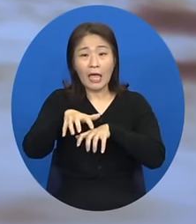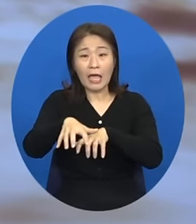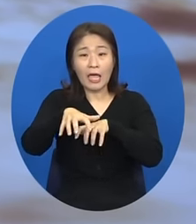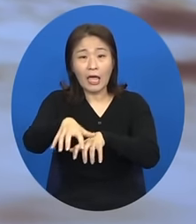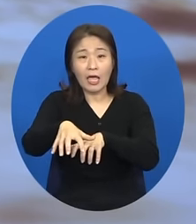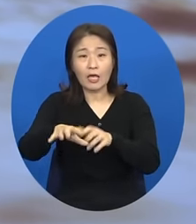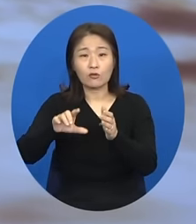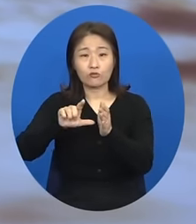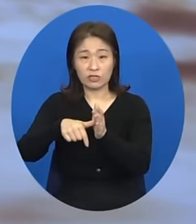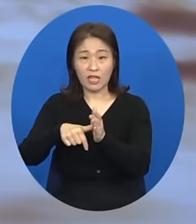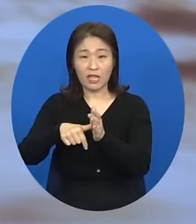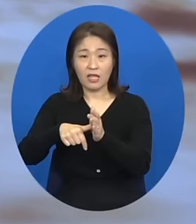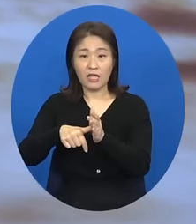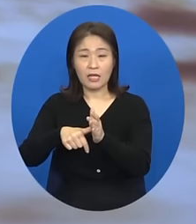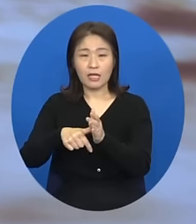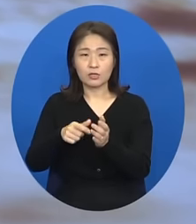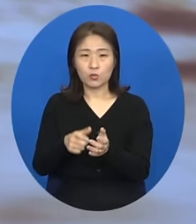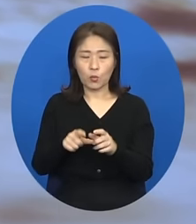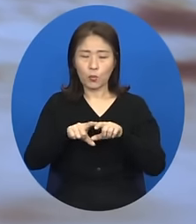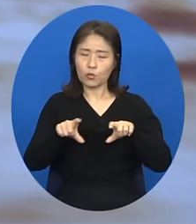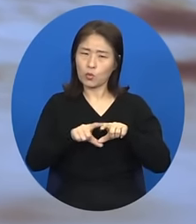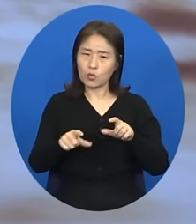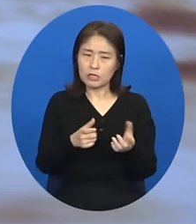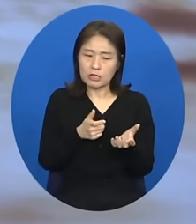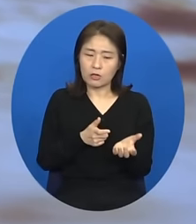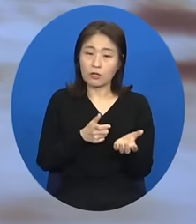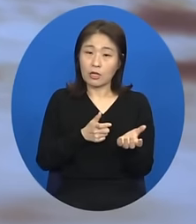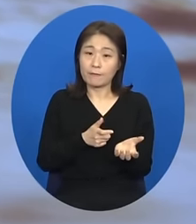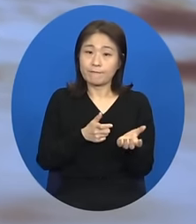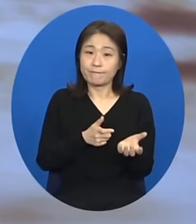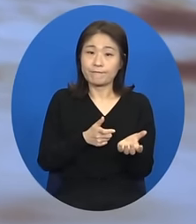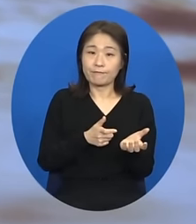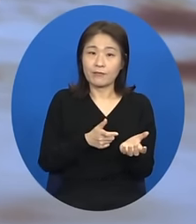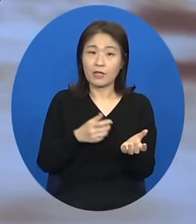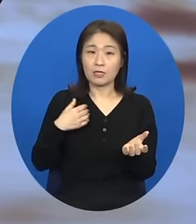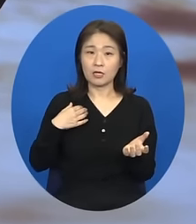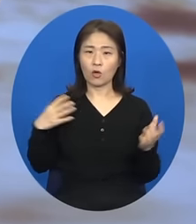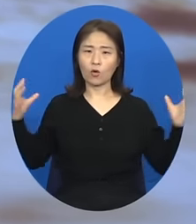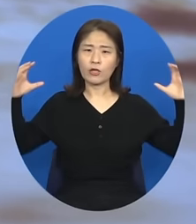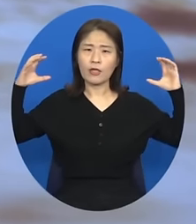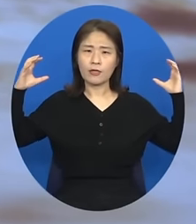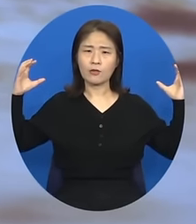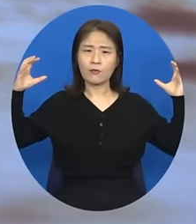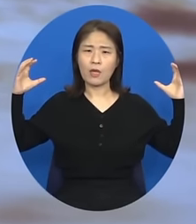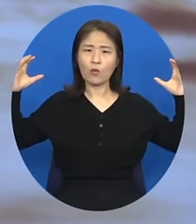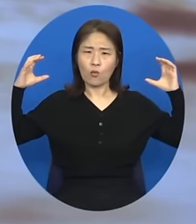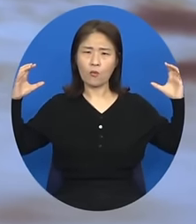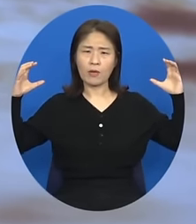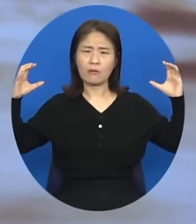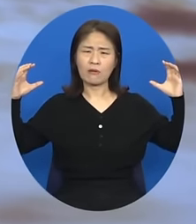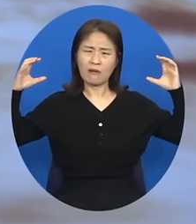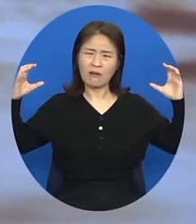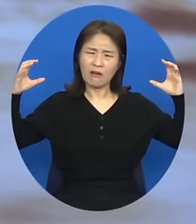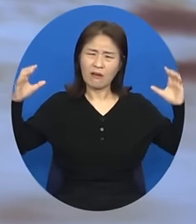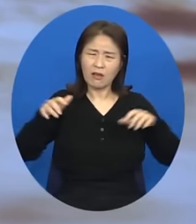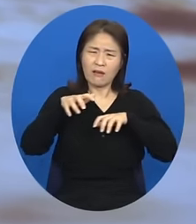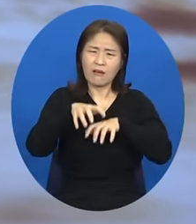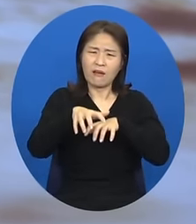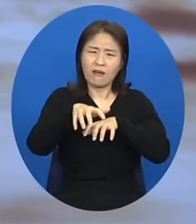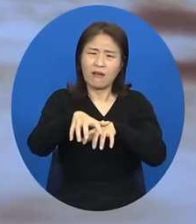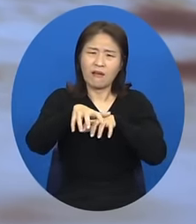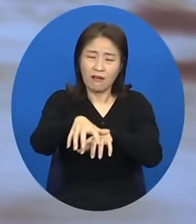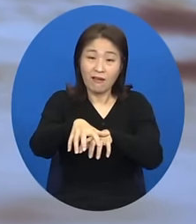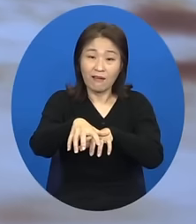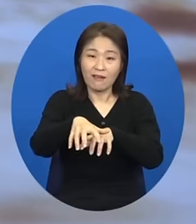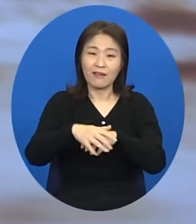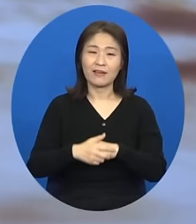총을 이렇게 파지를 합니다. 근데 저는요, 어깨에 메고 군장 위에 메고 다녀야 했어요. 무게도 꽤 나갔기